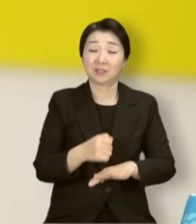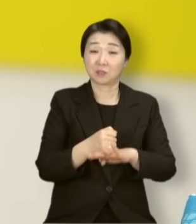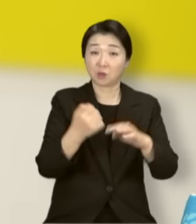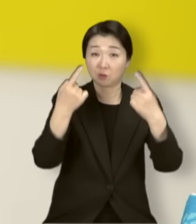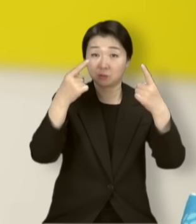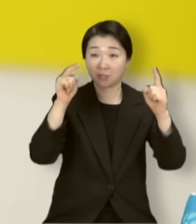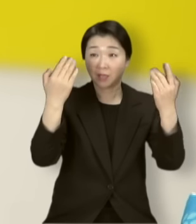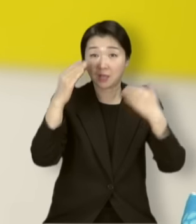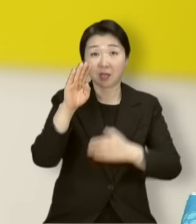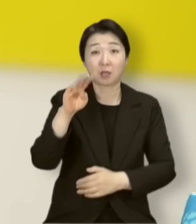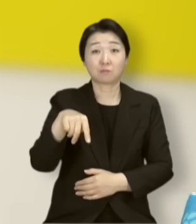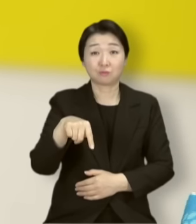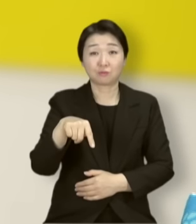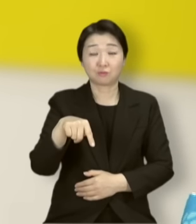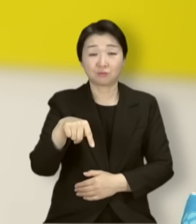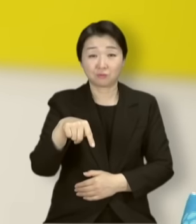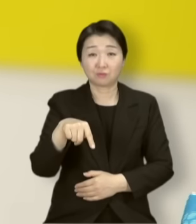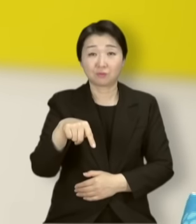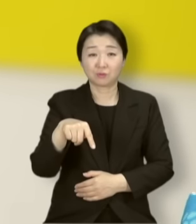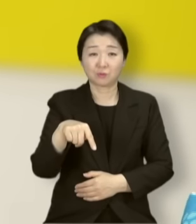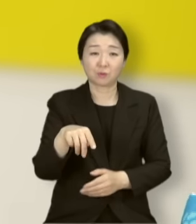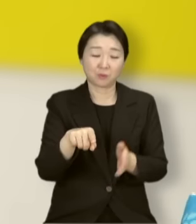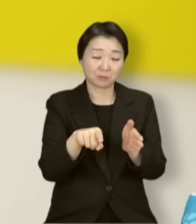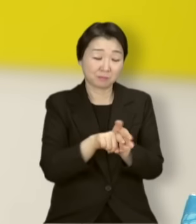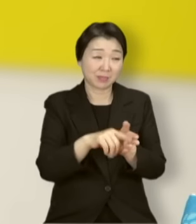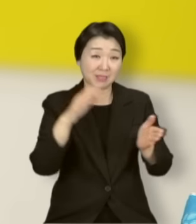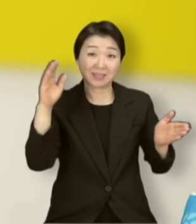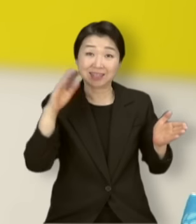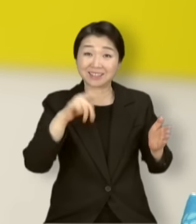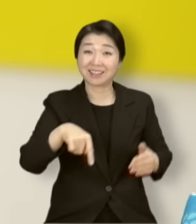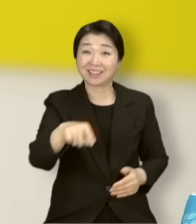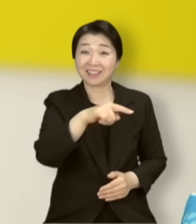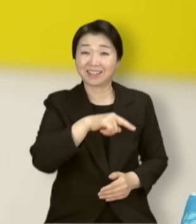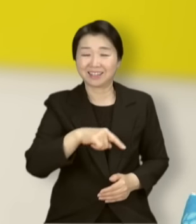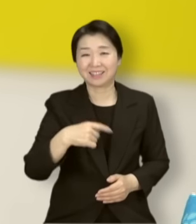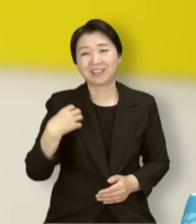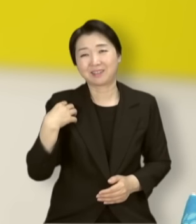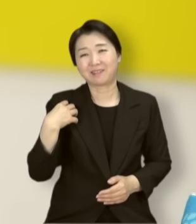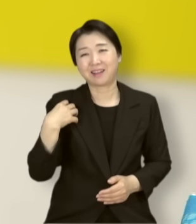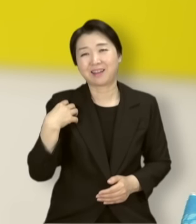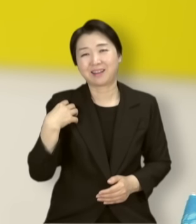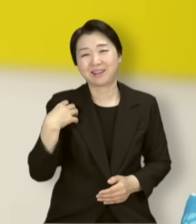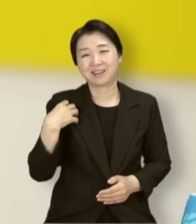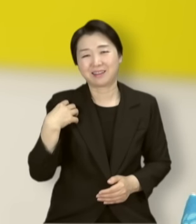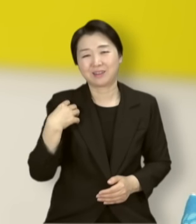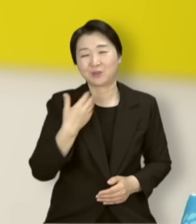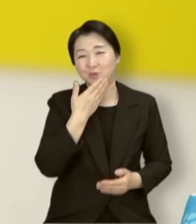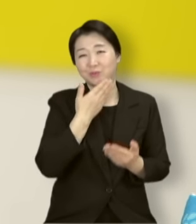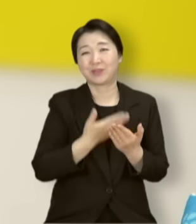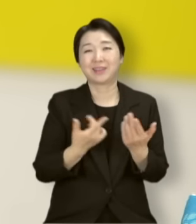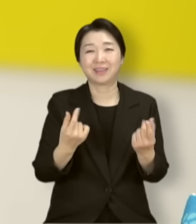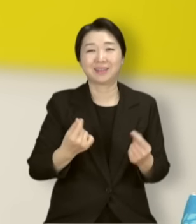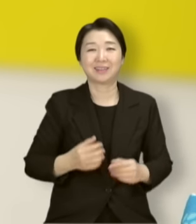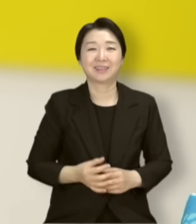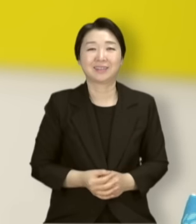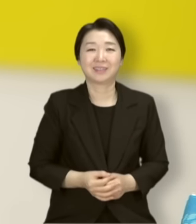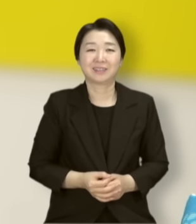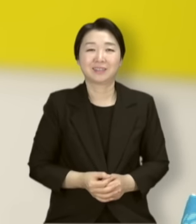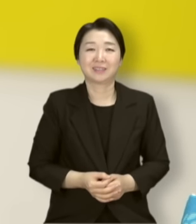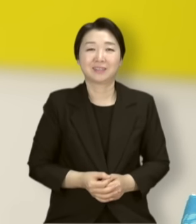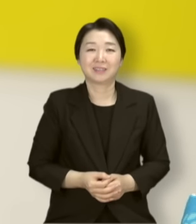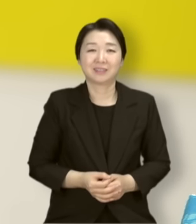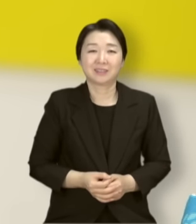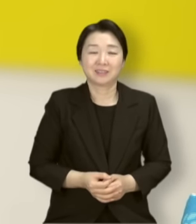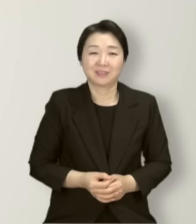대학부 믿는 또 학생들 네. 그 역할들이 꽤 있지 않겠나 네. 그런 생각을 합니다. 우리